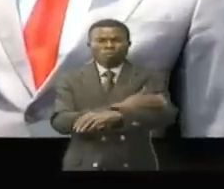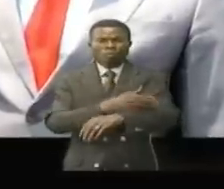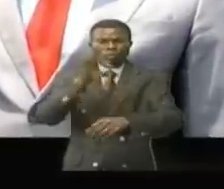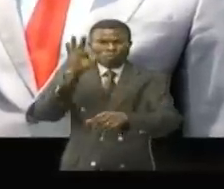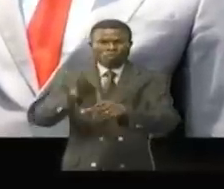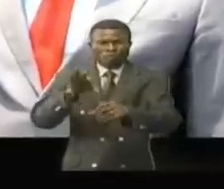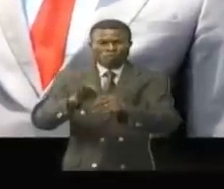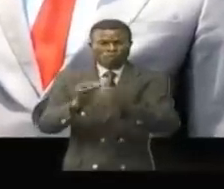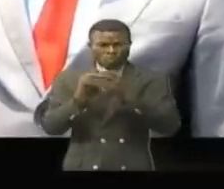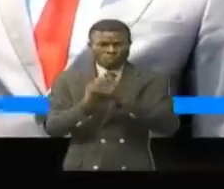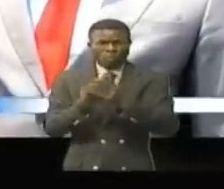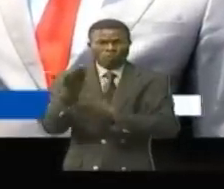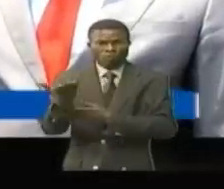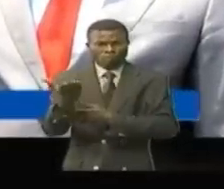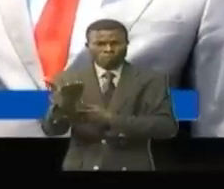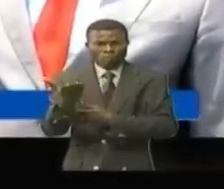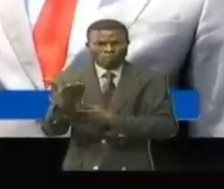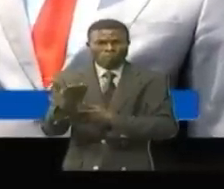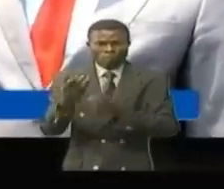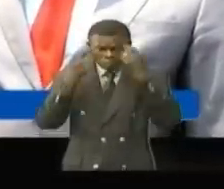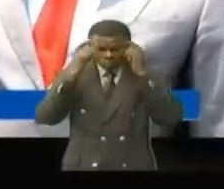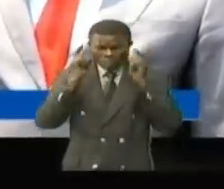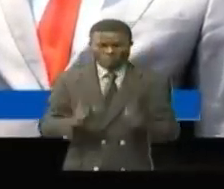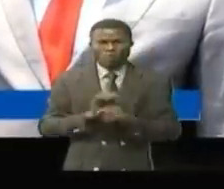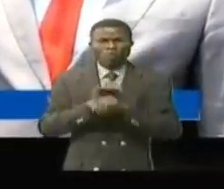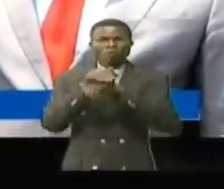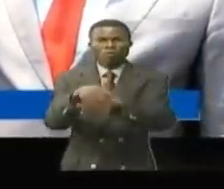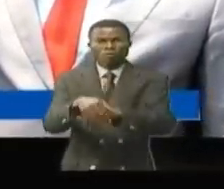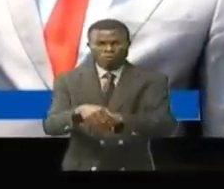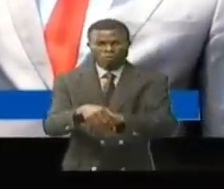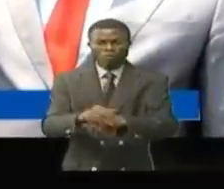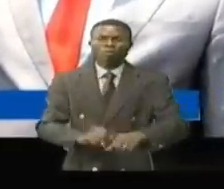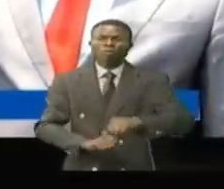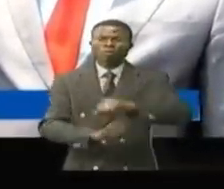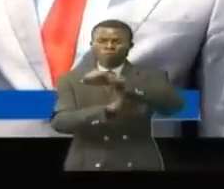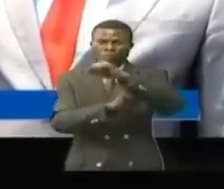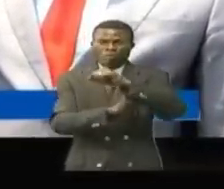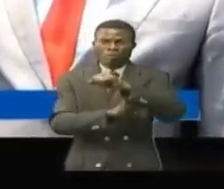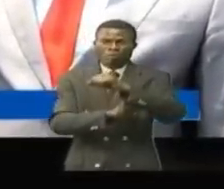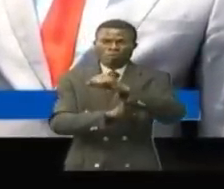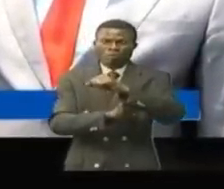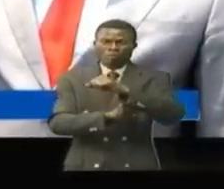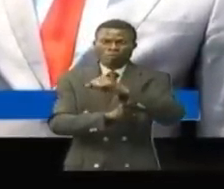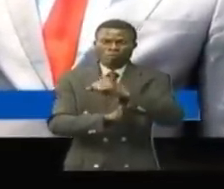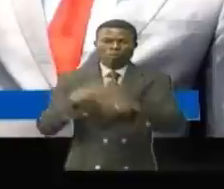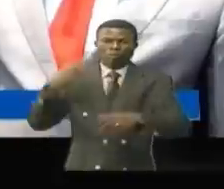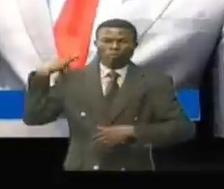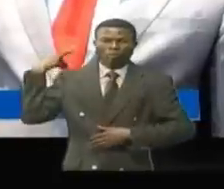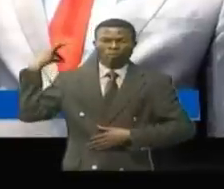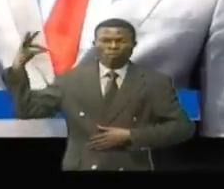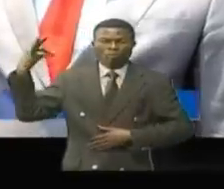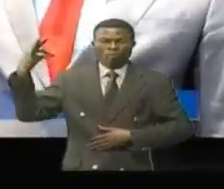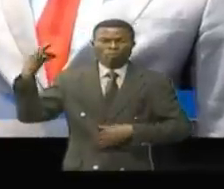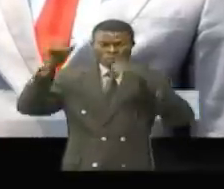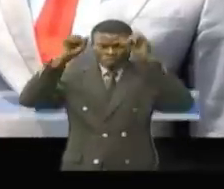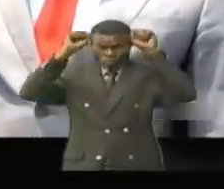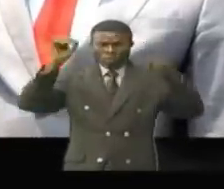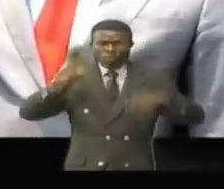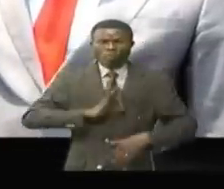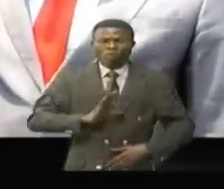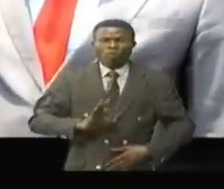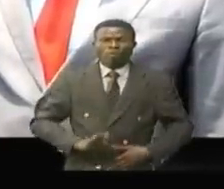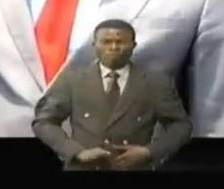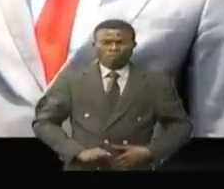cours et prenons l'engagement de soutenir la candidature de Félix-Antoine